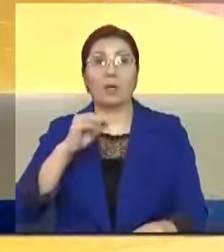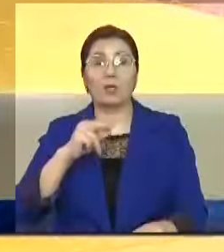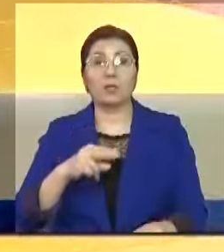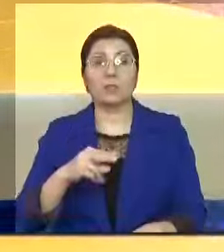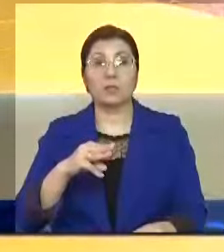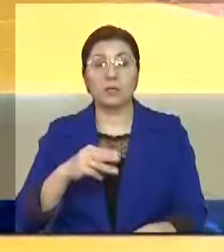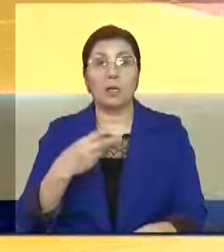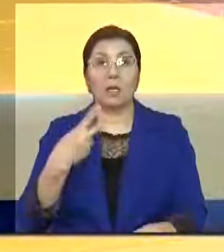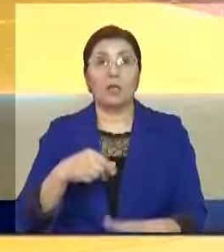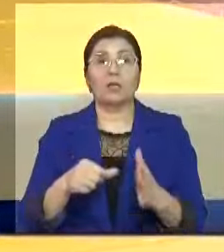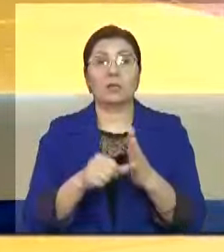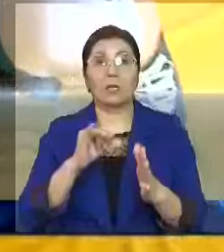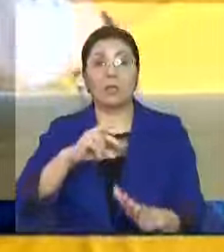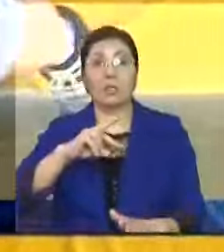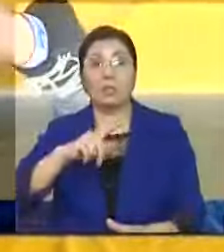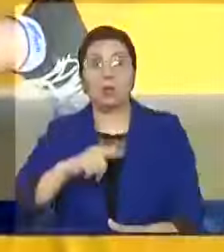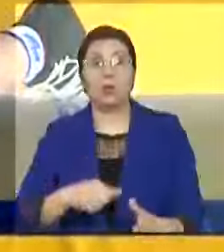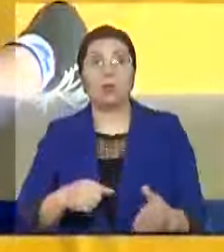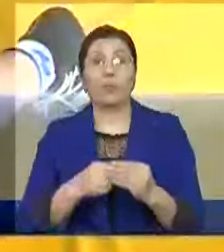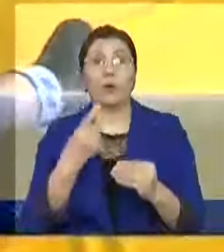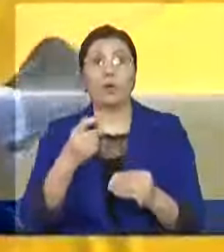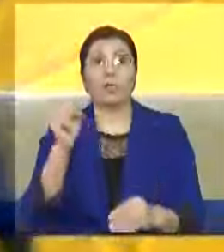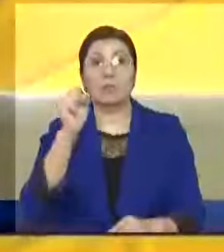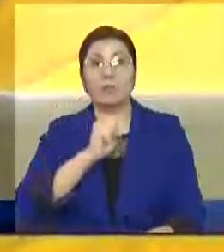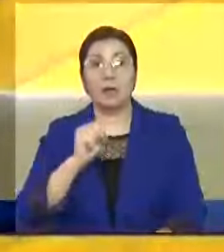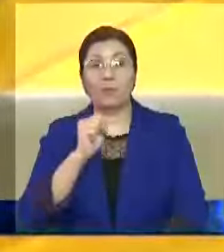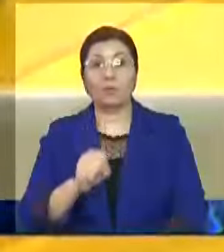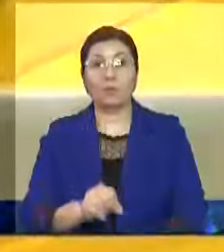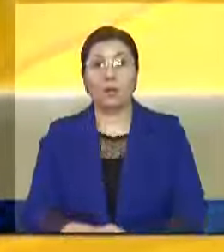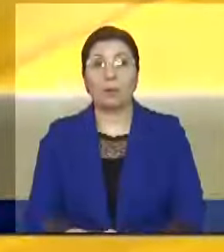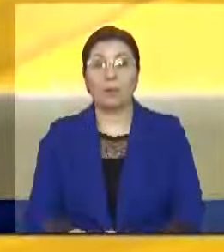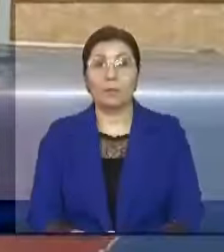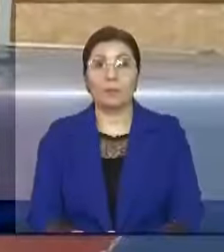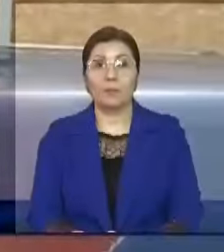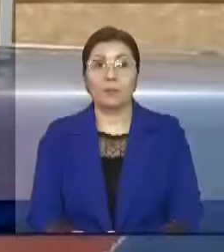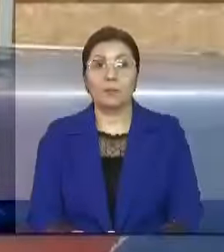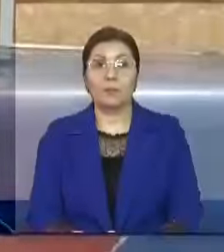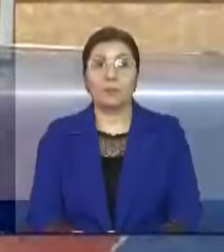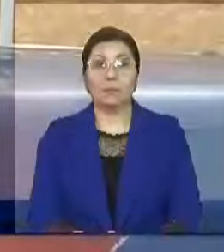26 июля по 11 августа. Динара Абдуалиева, Бахыжан Эдигеев, телеканал Актобе.